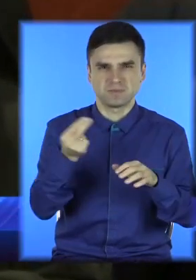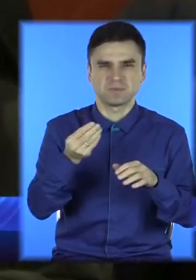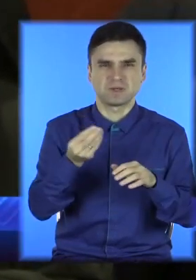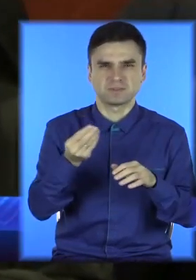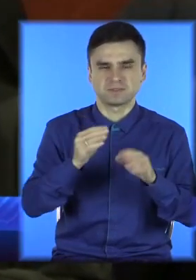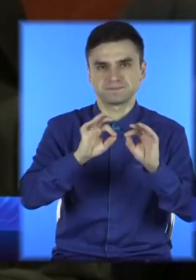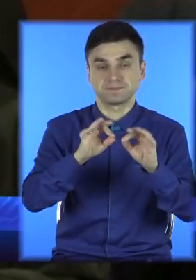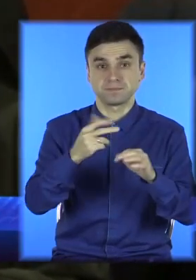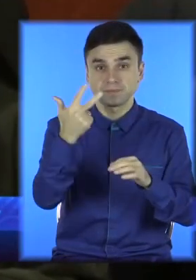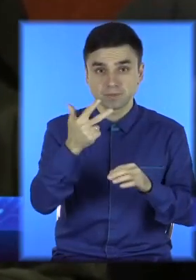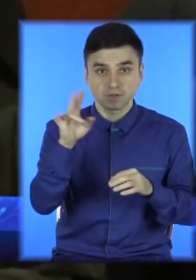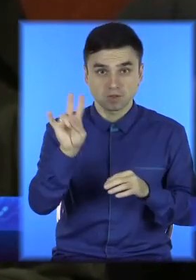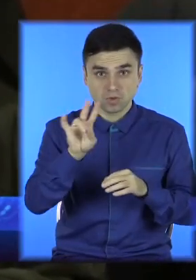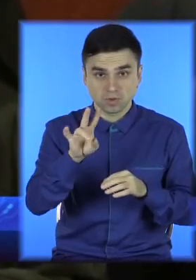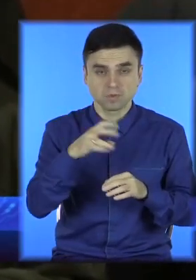завершує цей процес,